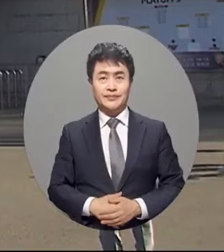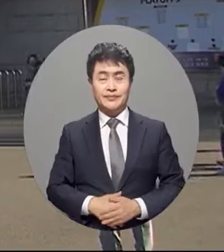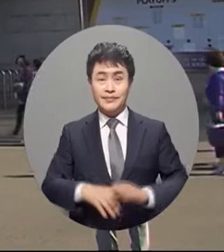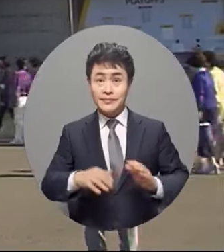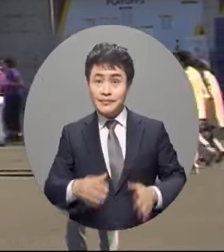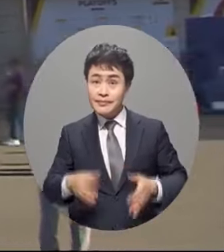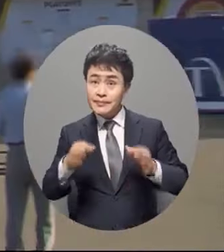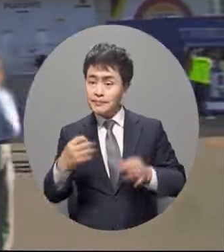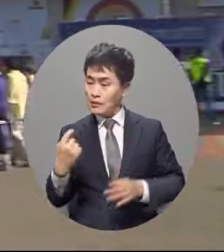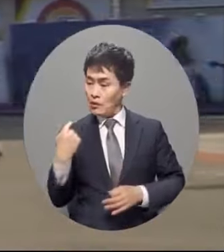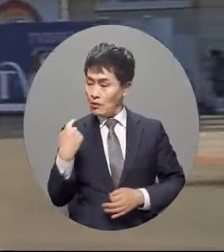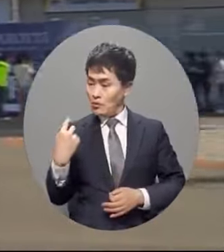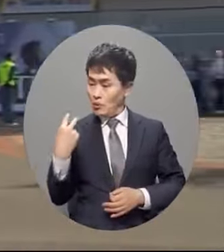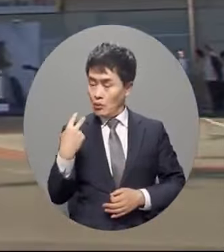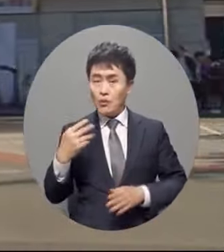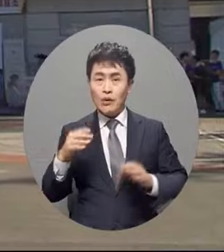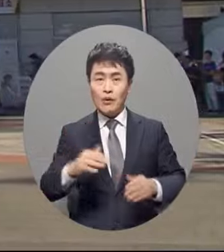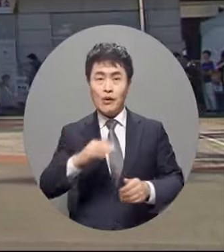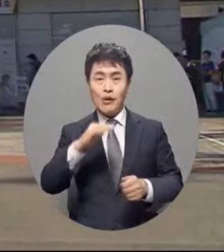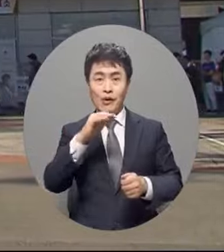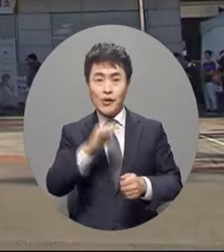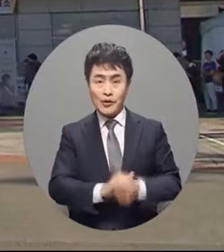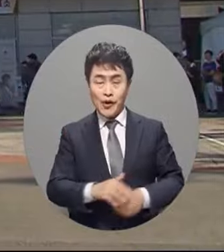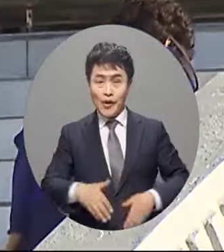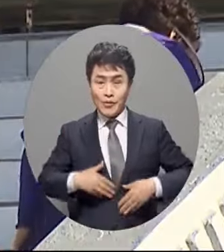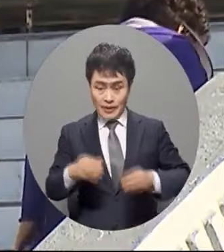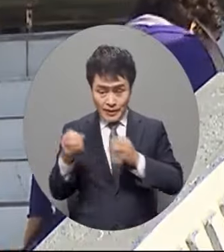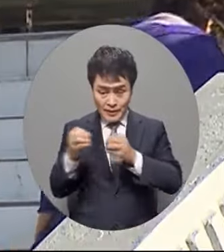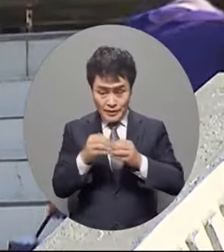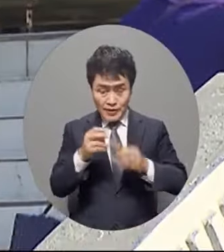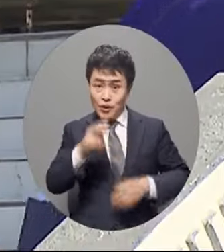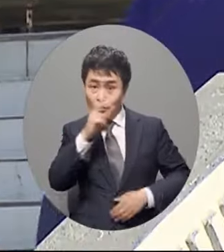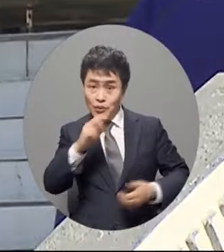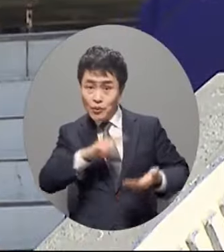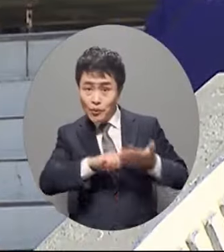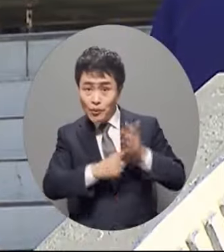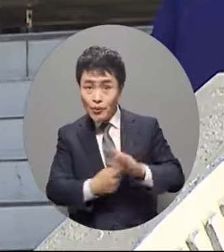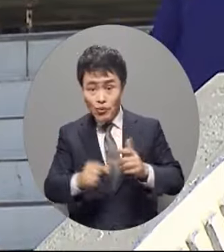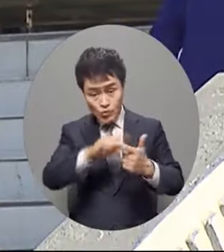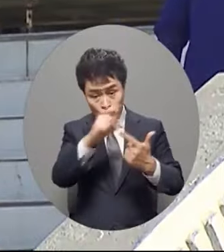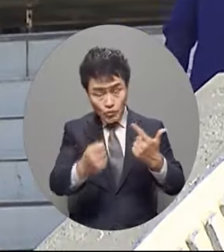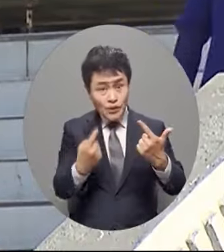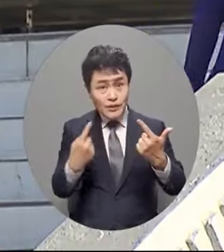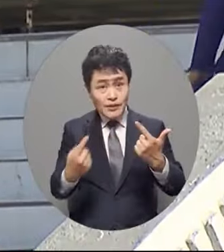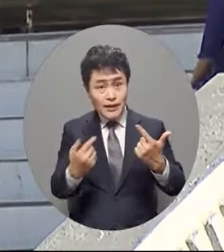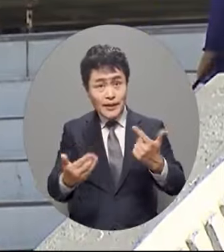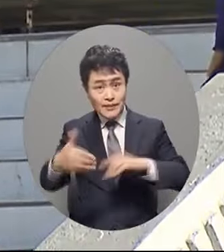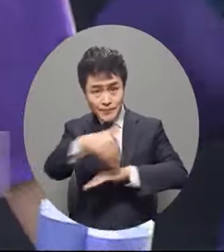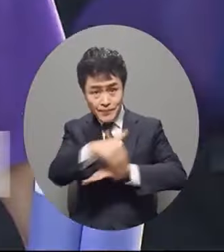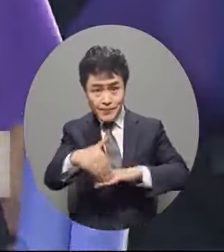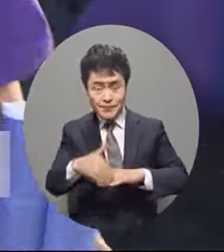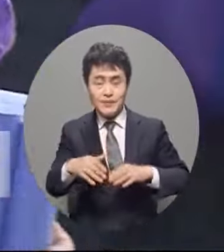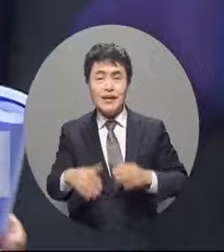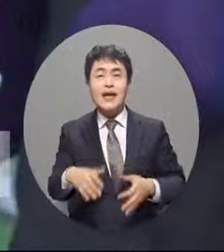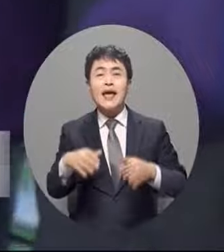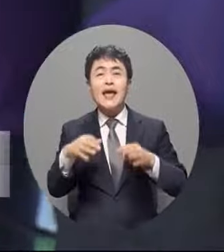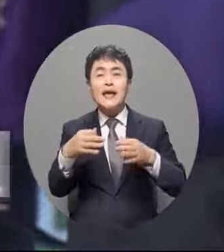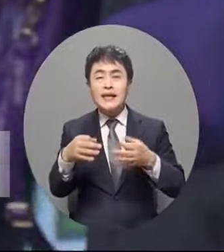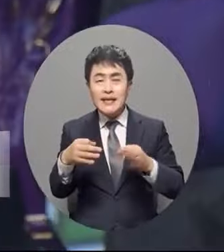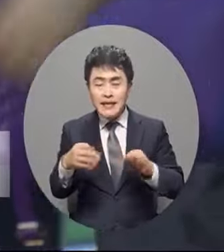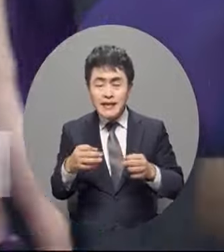김씨는 어제와 오늘 경남 창원 공연을 이어갔지만 오는 6월 1일 예정되 있던 김천 실내